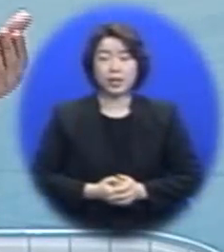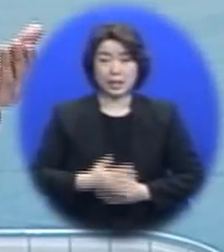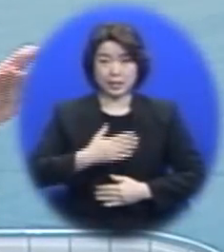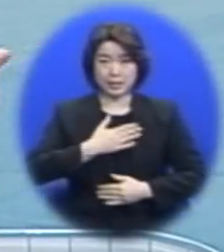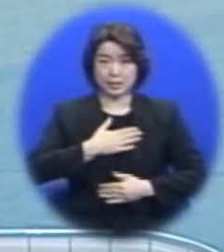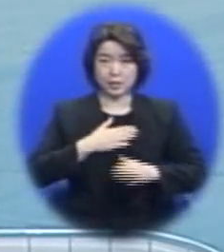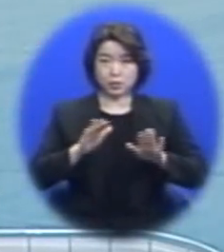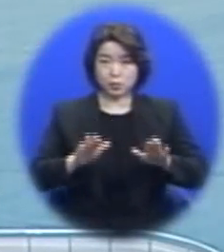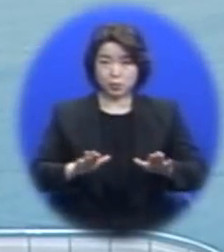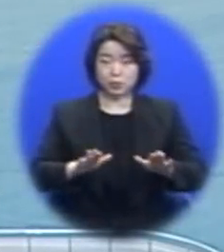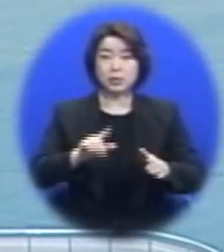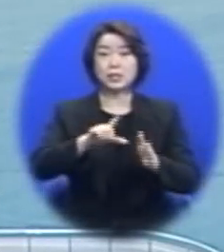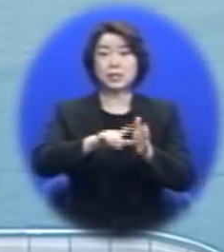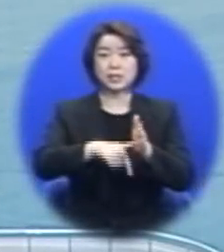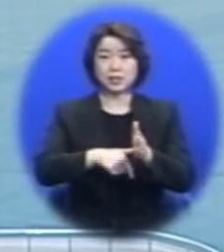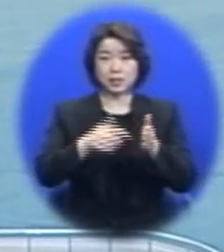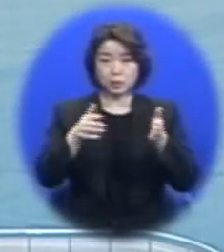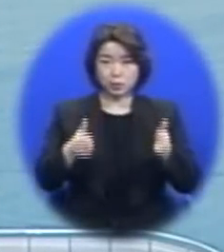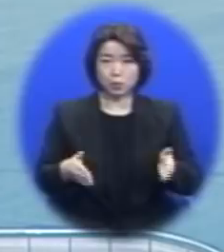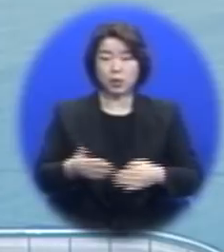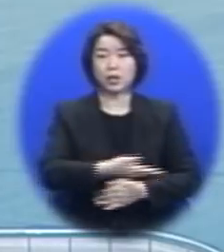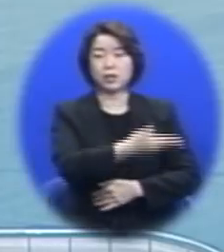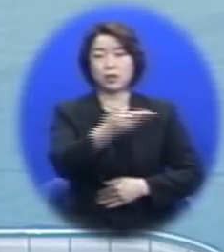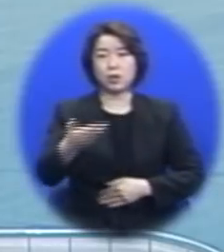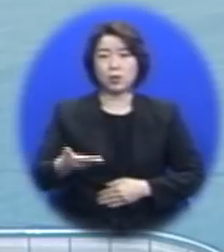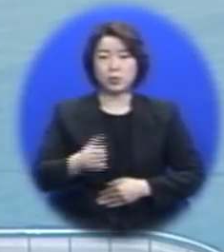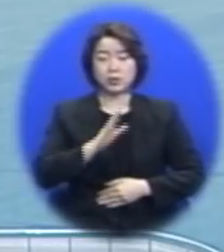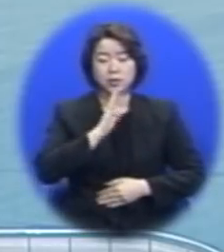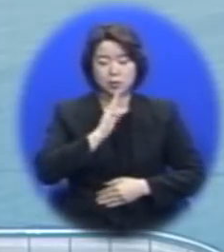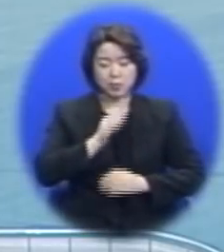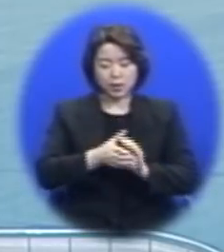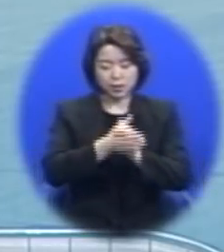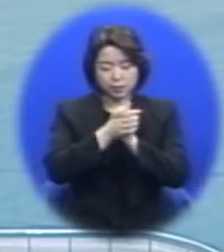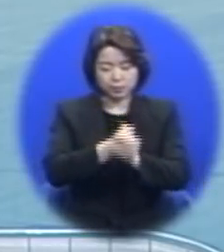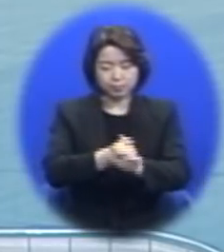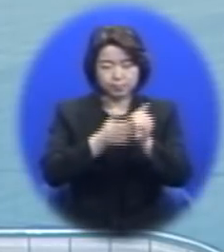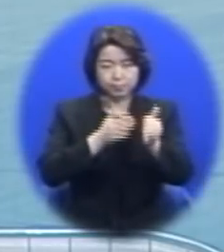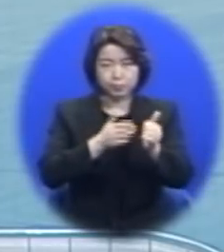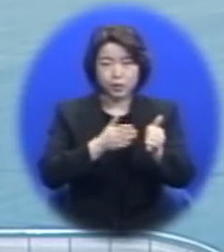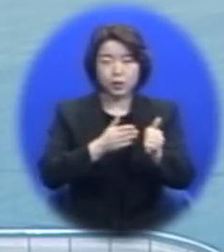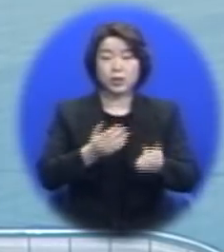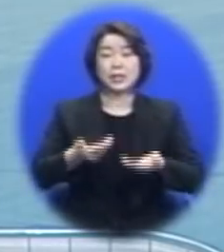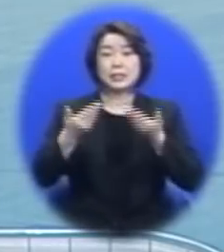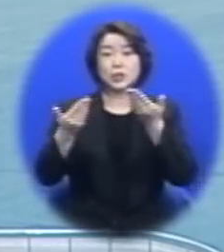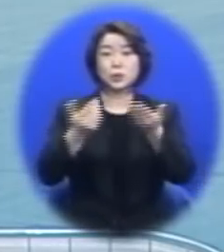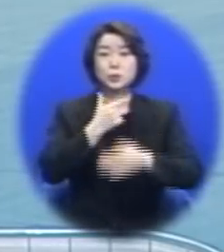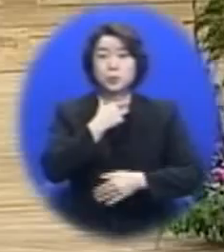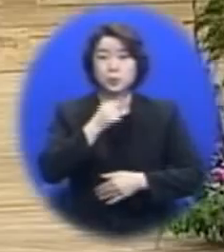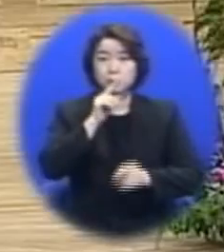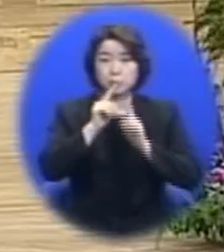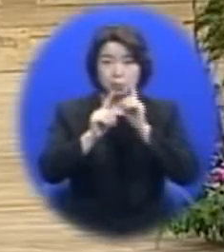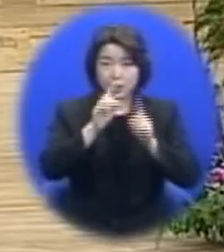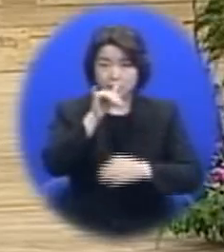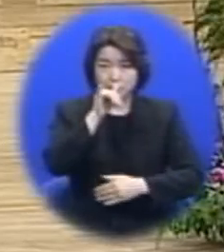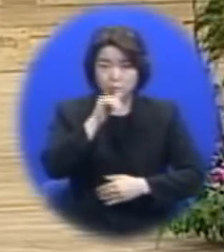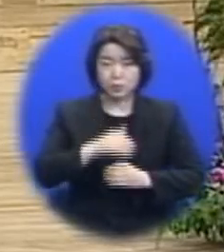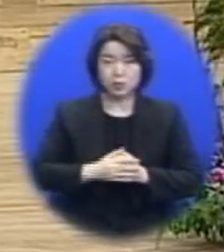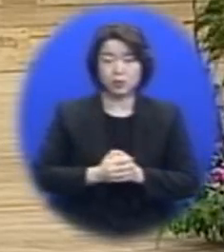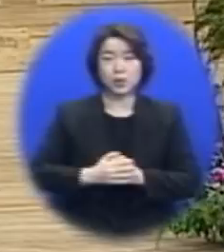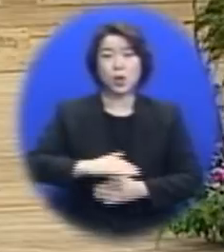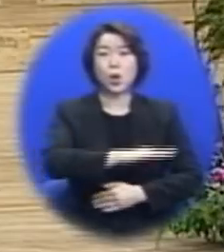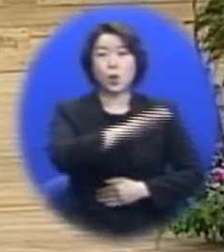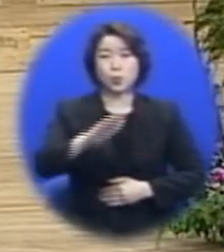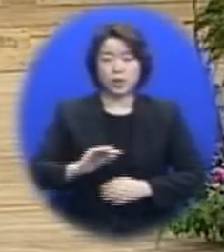저는 오늘 이 시간에 여러분에게 아주 간곡하게 드리고 싶은 말씀이 있습니다. 그것은 우리가 회복해야